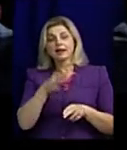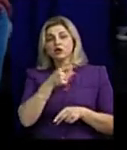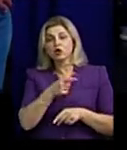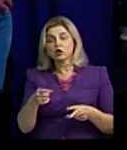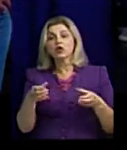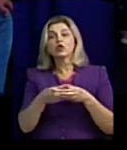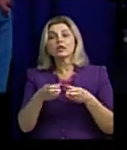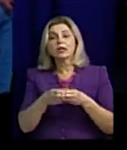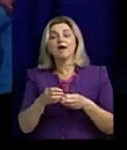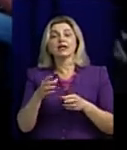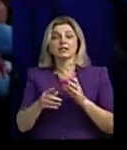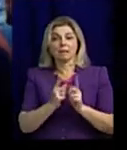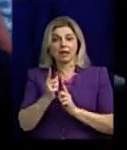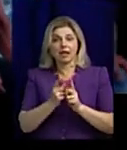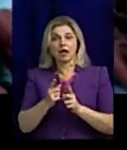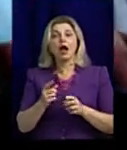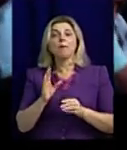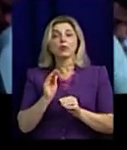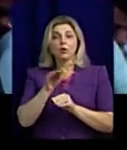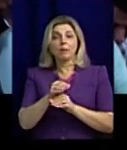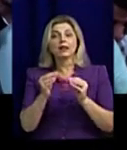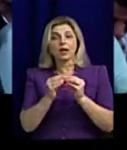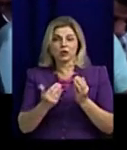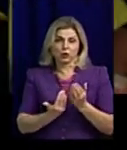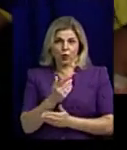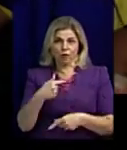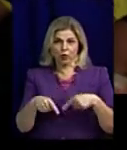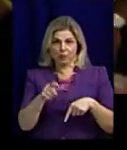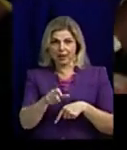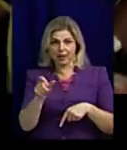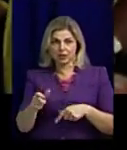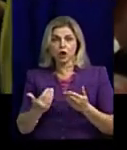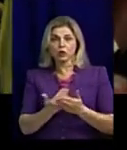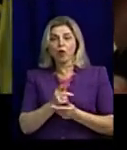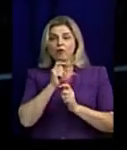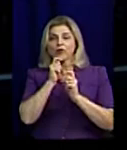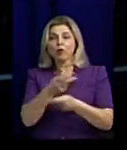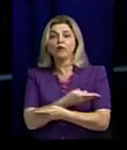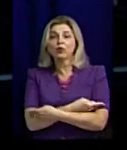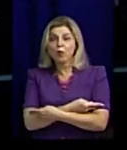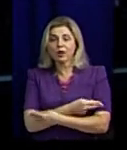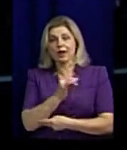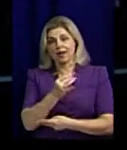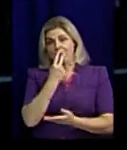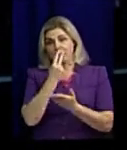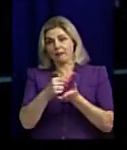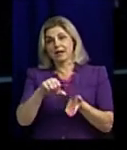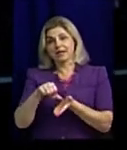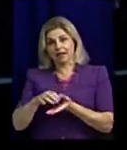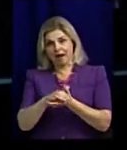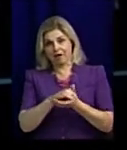команди змінився. Команду поповнили 10 нових футболістів. Новачкам вручили футболки та представили вболівальникам.